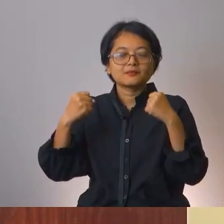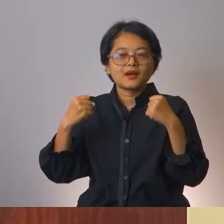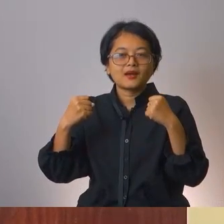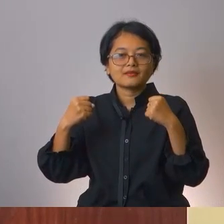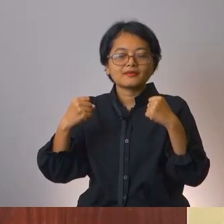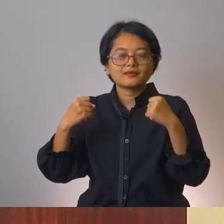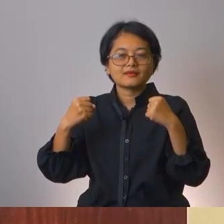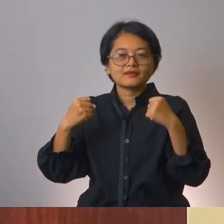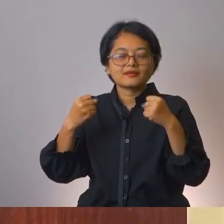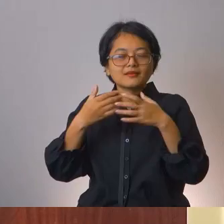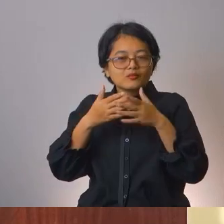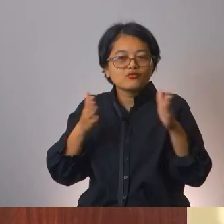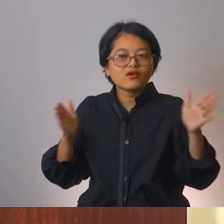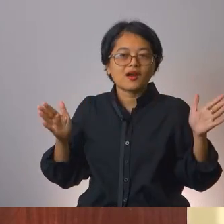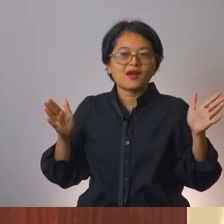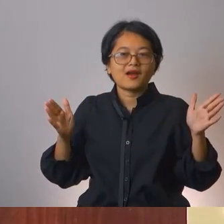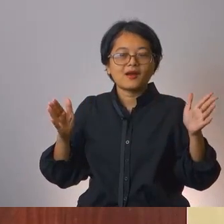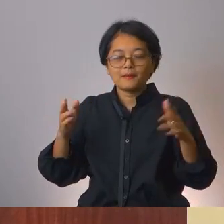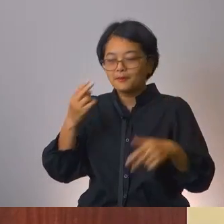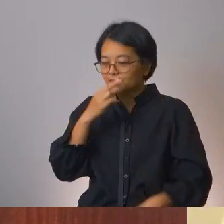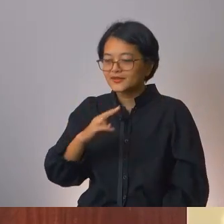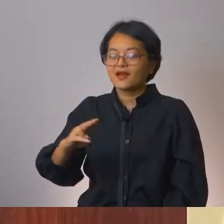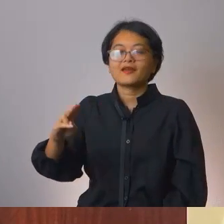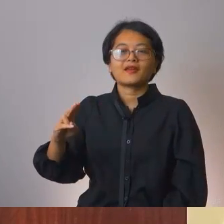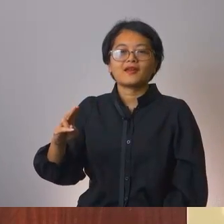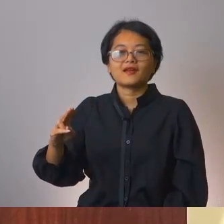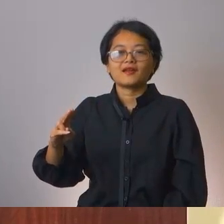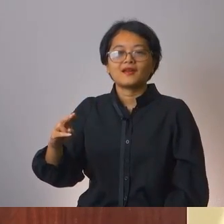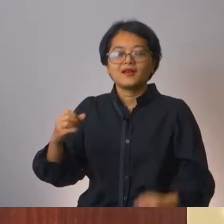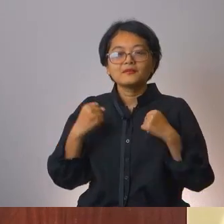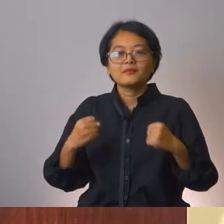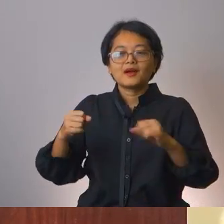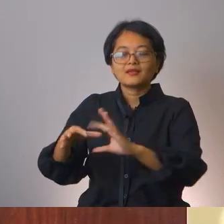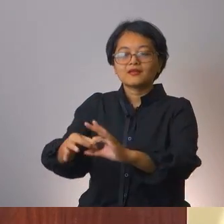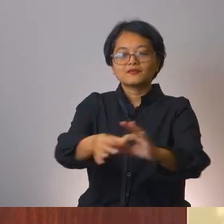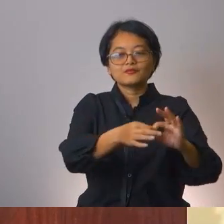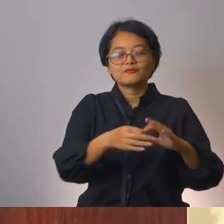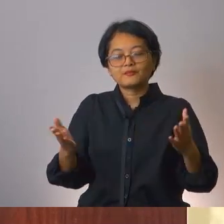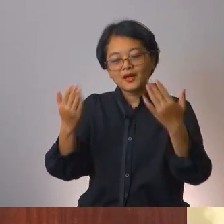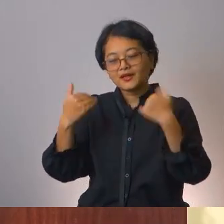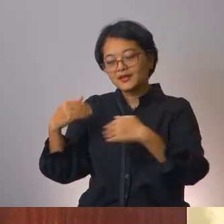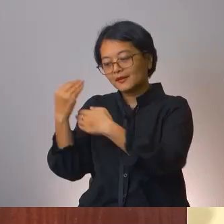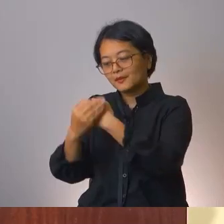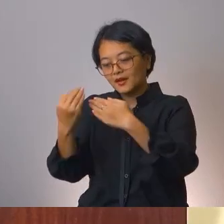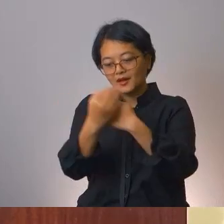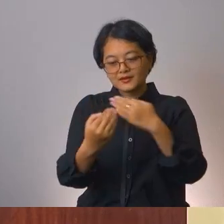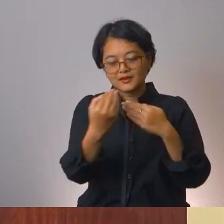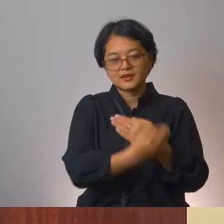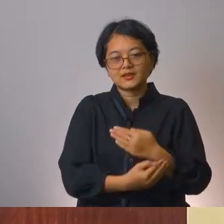rekonsiliasi. Mari kita mengasihi satu dengan yang lainnya. Tuhan memberkati kita.